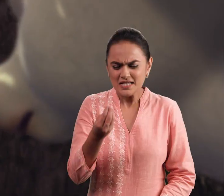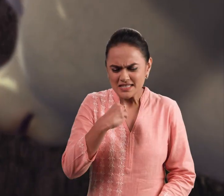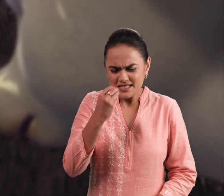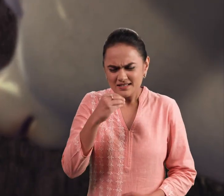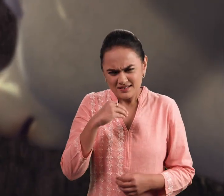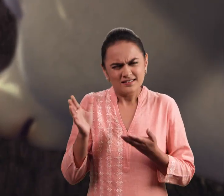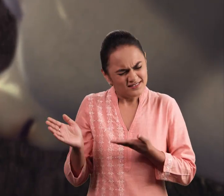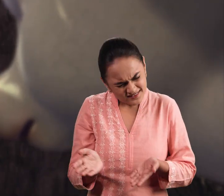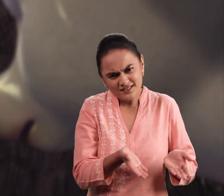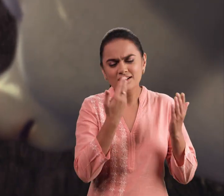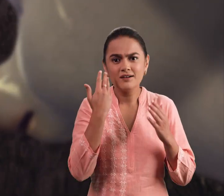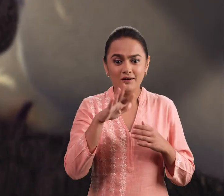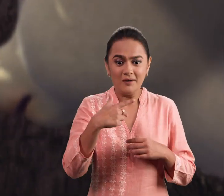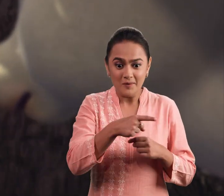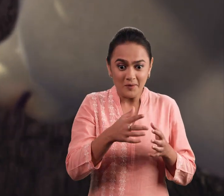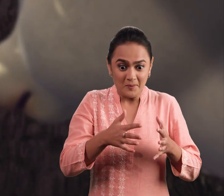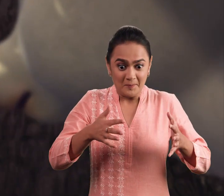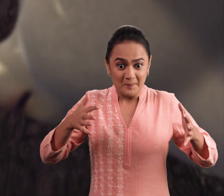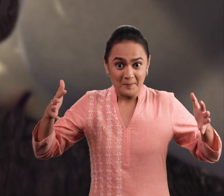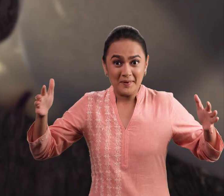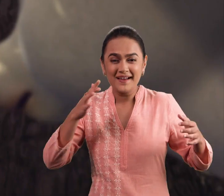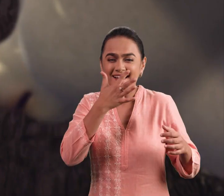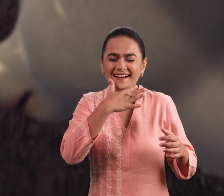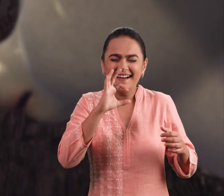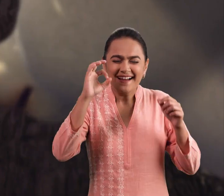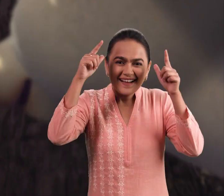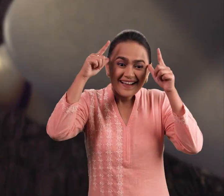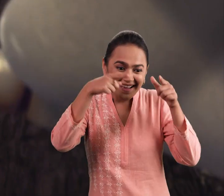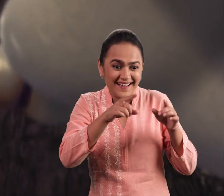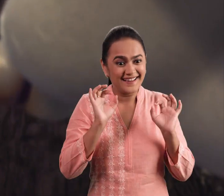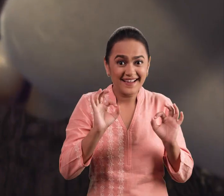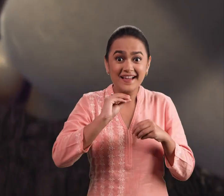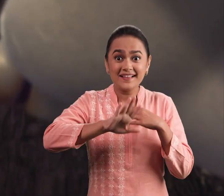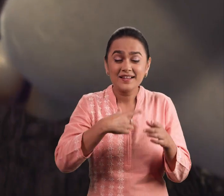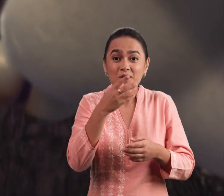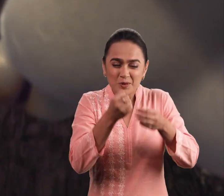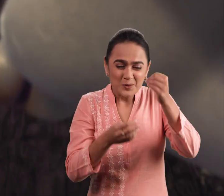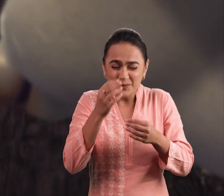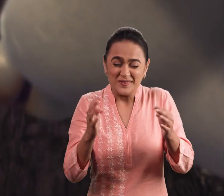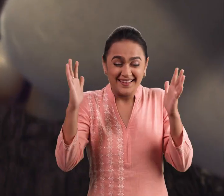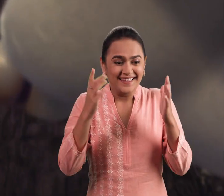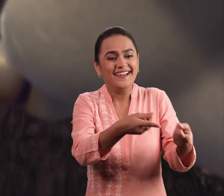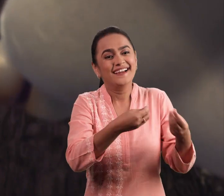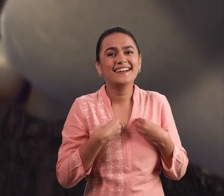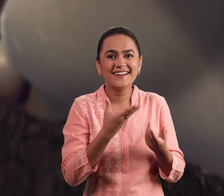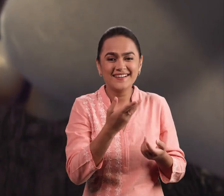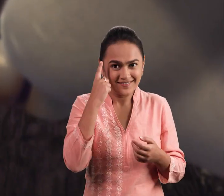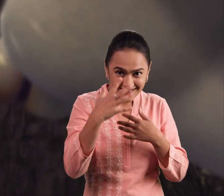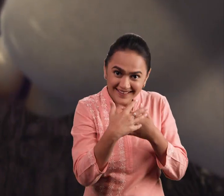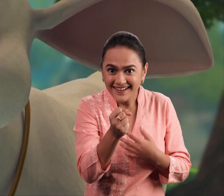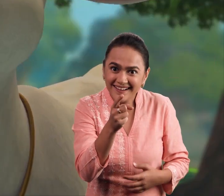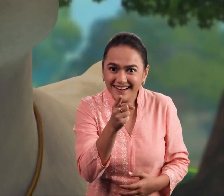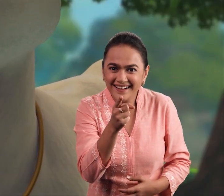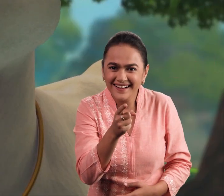जी भर के खाओ हंसी, ताकि जब तुम बड़ी हो जाओगी एक सुंदर गाय बनोगी और फिर हमें ढेर सारा दूध दोगी।